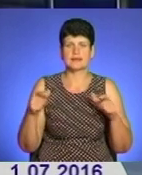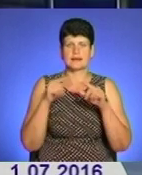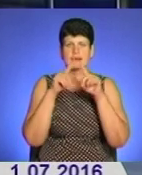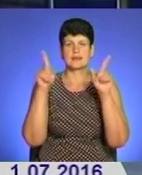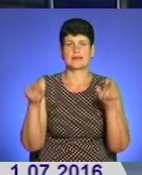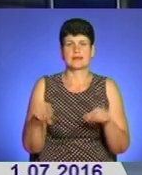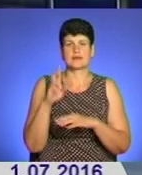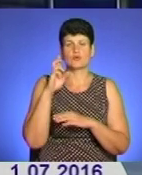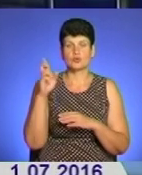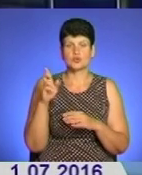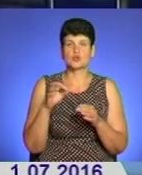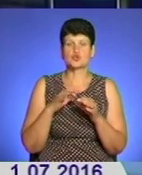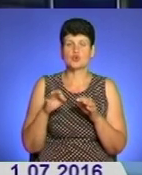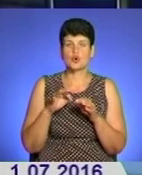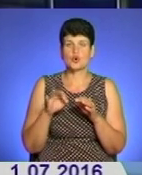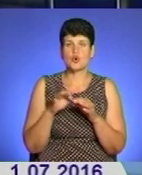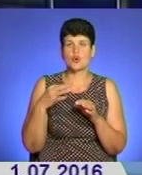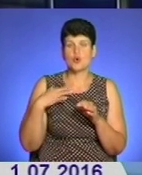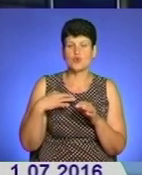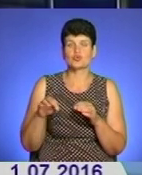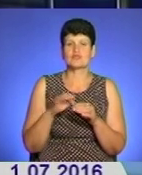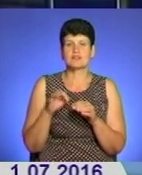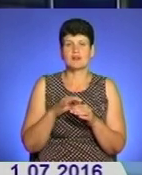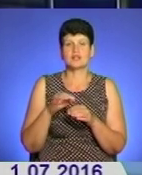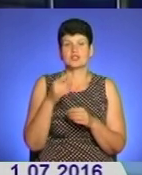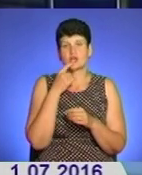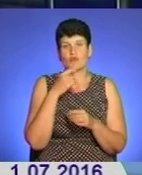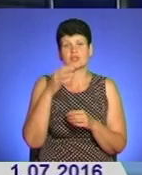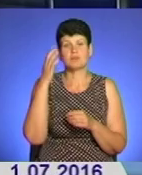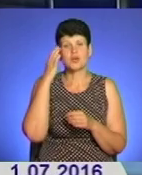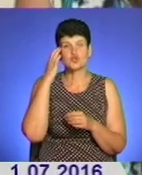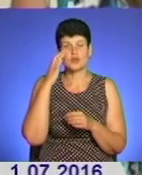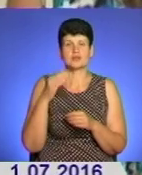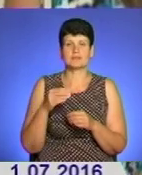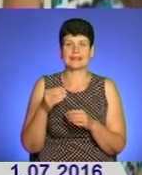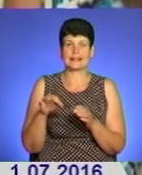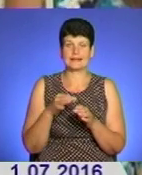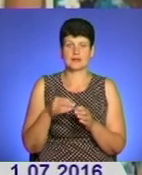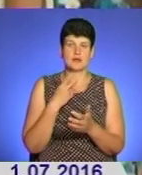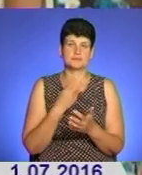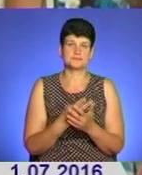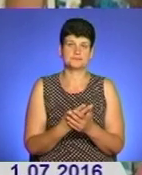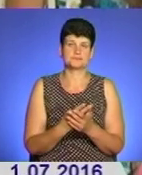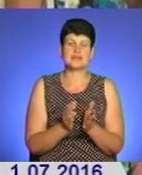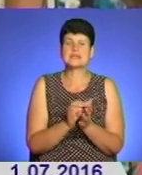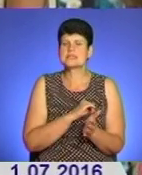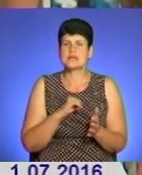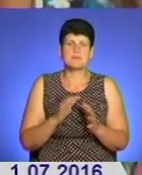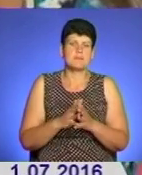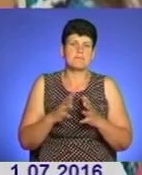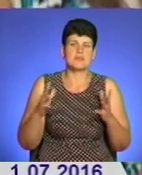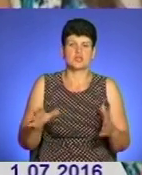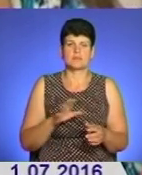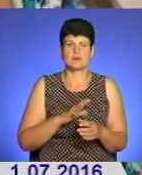«Сорочку мати вишивала мені червоними і чорними нитками» бачили наші журналісти. Найбільше багатство,